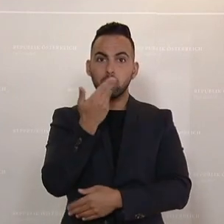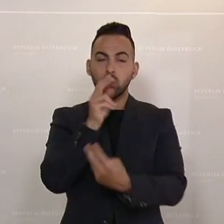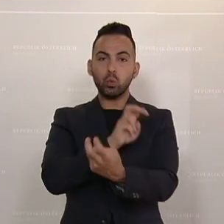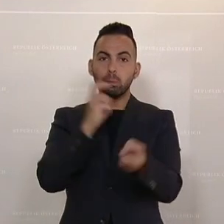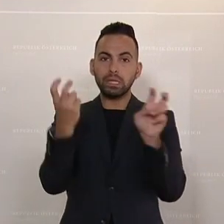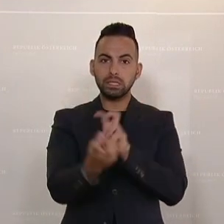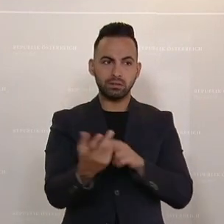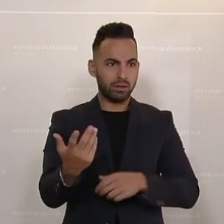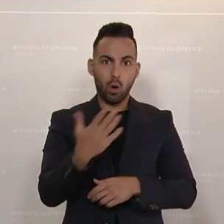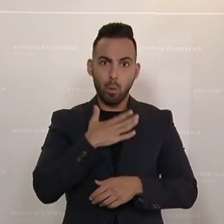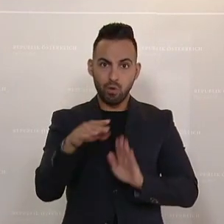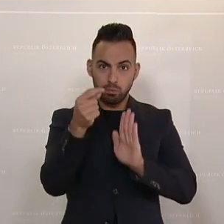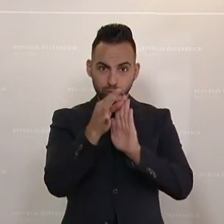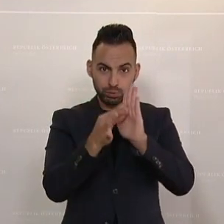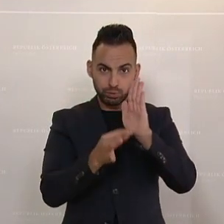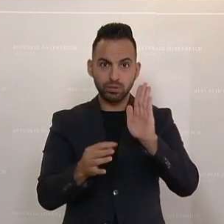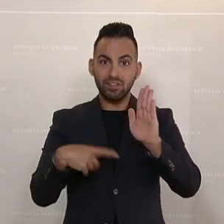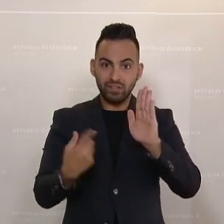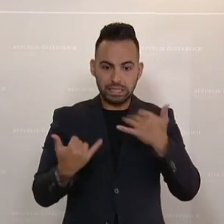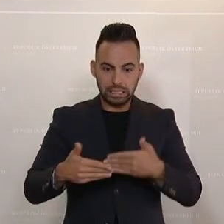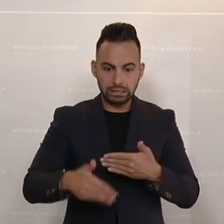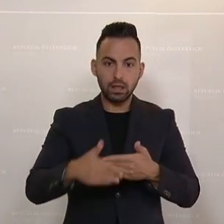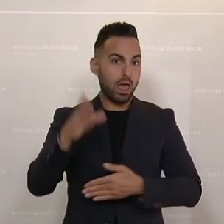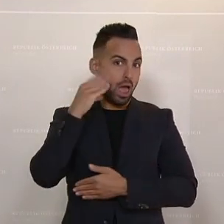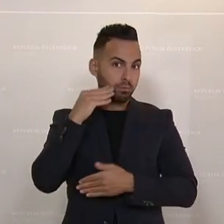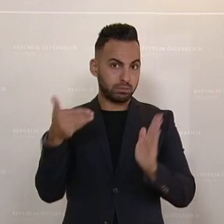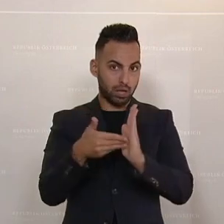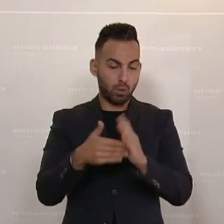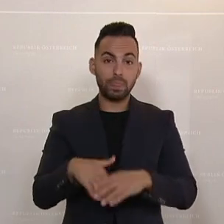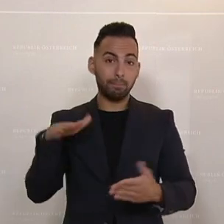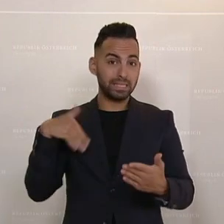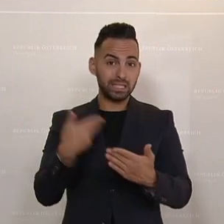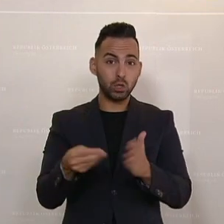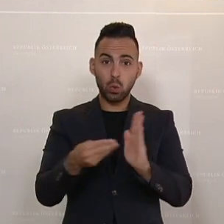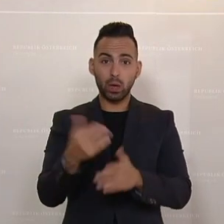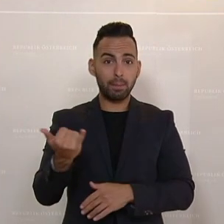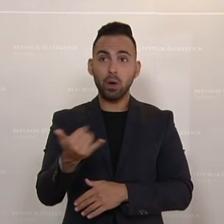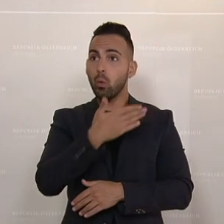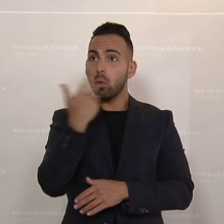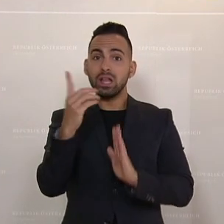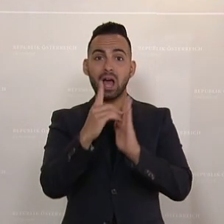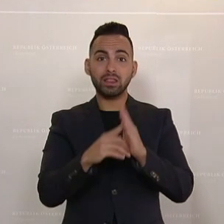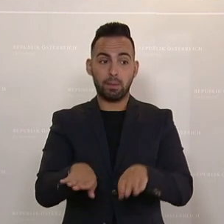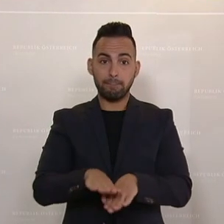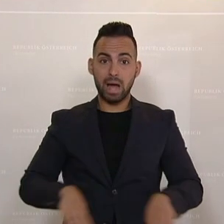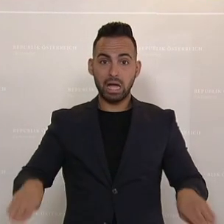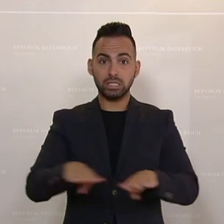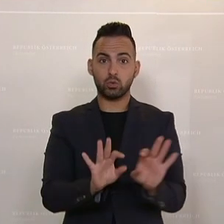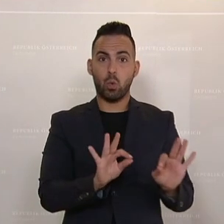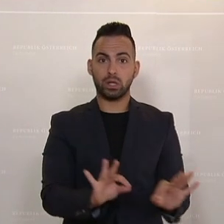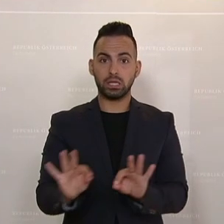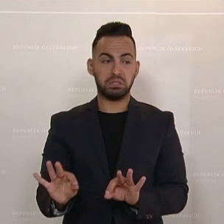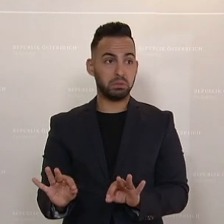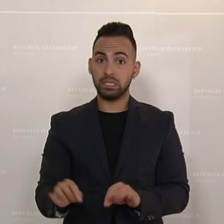Und dabei wären das genau die Punkte, die wir jetzt für den Herbst bräuchten. Wir haben noch immer keine solide Datenbasis, Herr Bundesminister. Es gibt zum